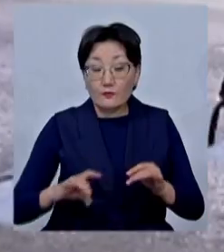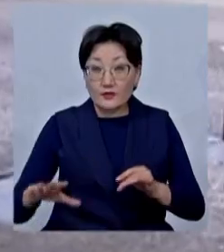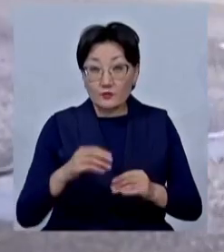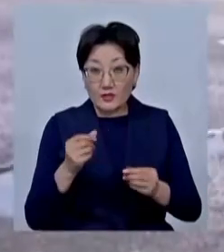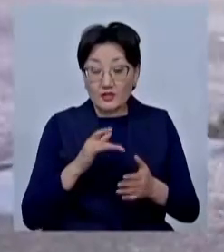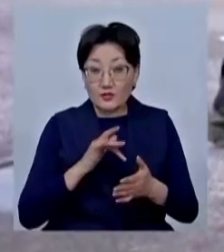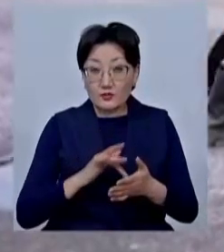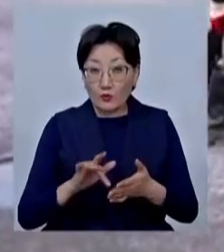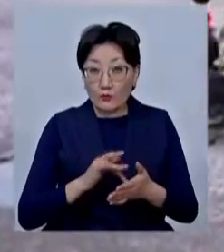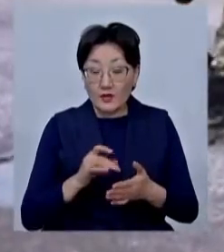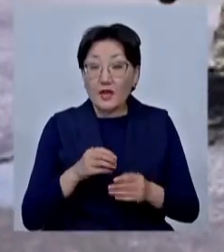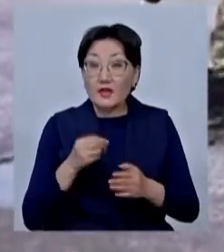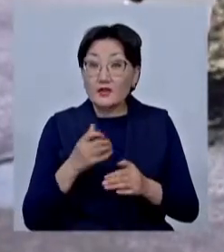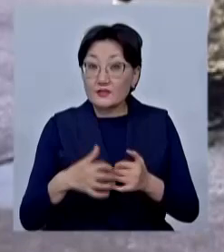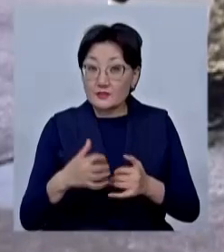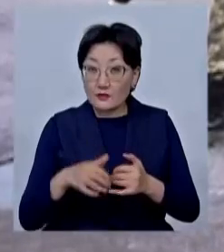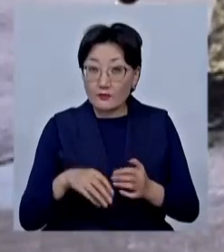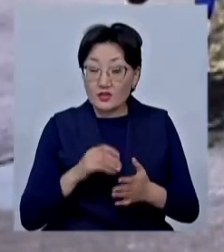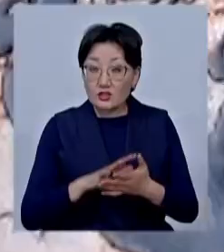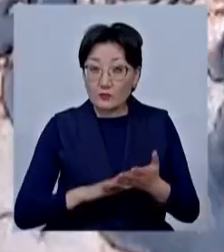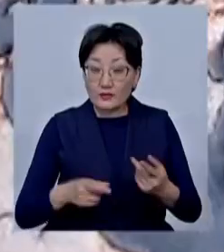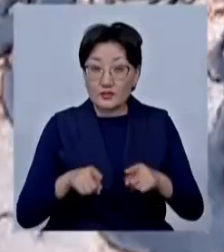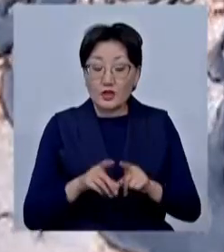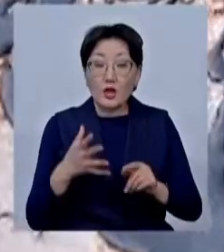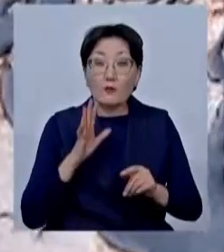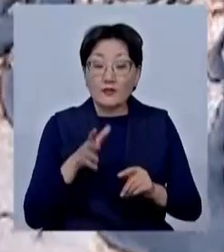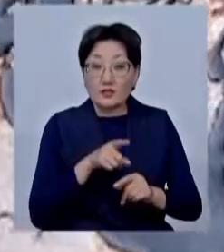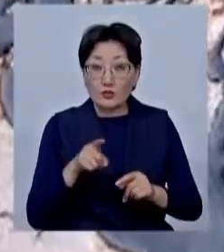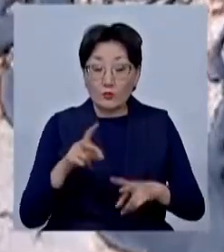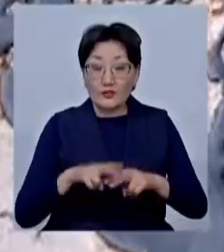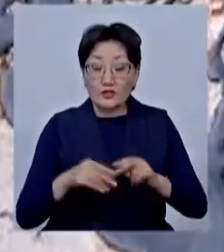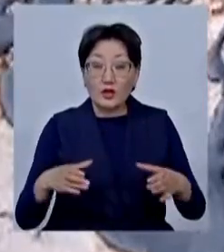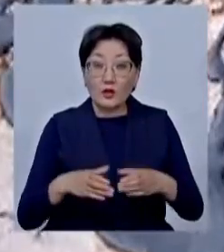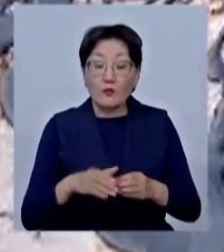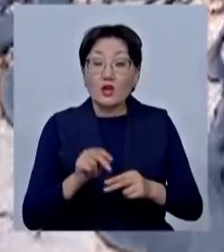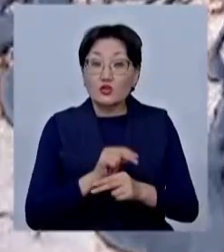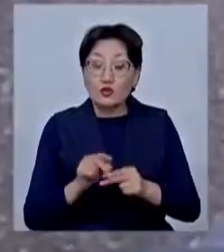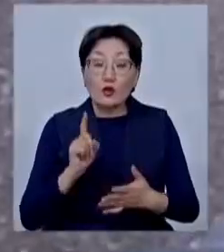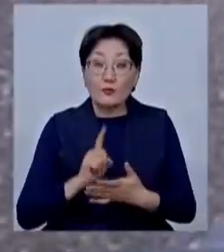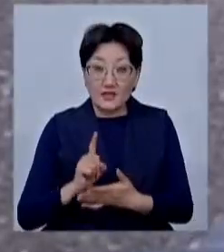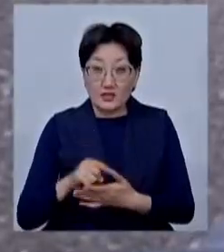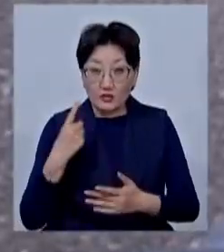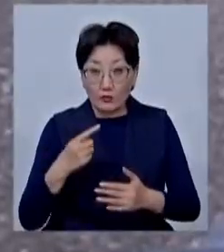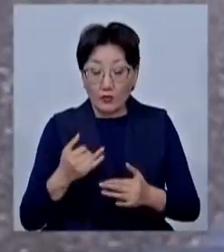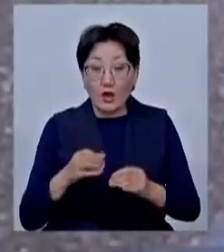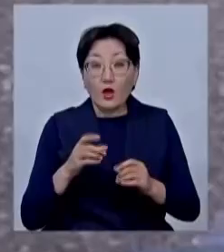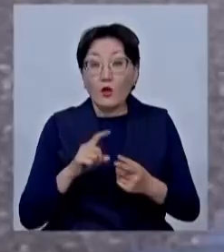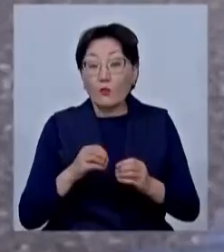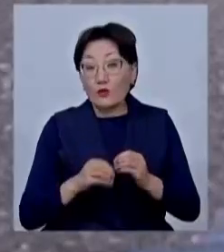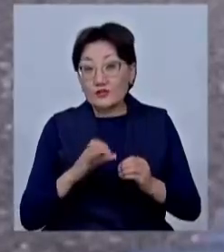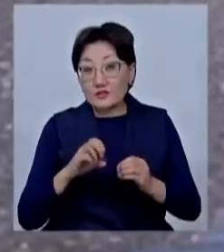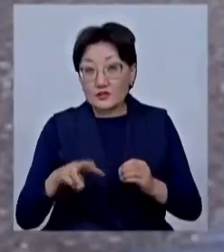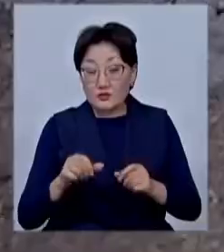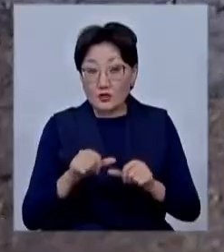қаржы есебінен жалғасқан. Әкімдік аталған көпірді әлі 5 жыл бойы мердігер жөндеуге міндетті дейді. Ал 10 сантиметрге